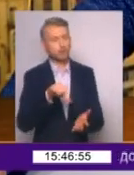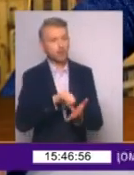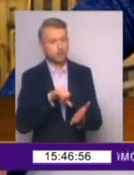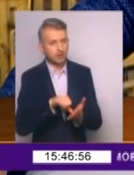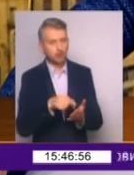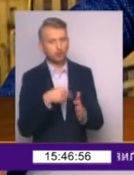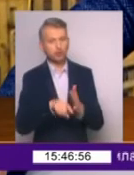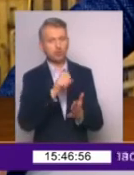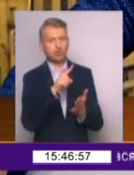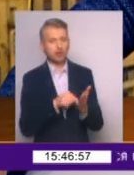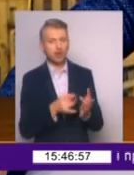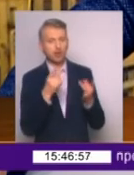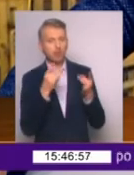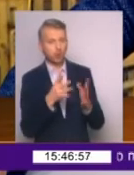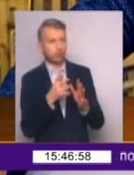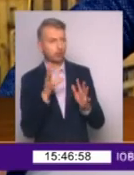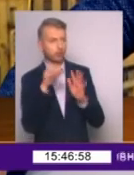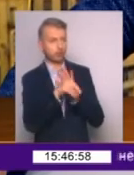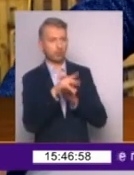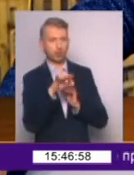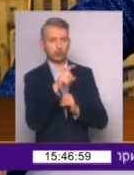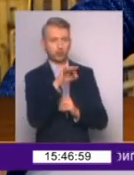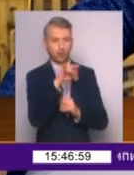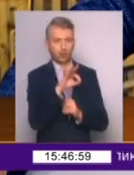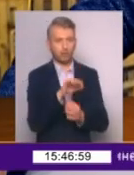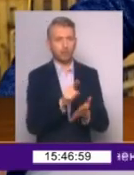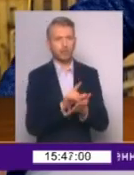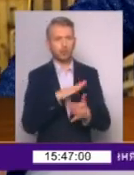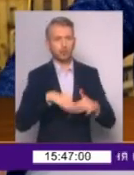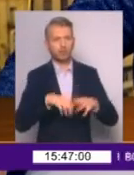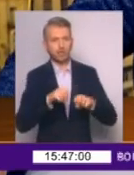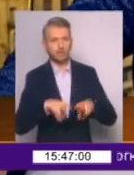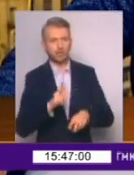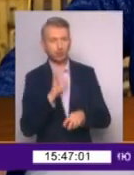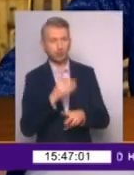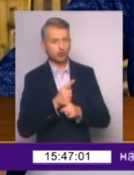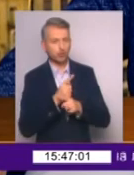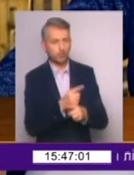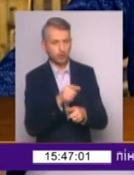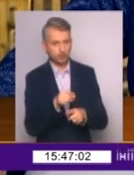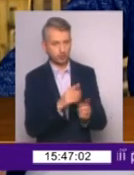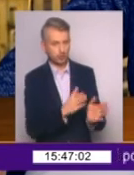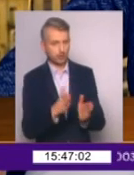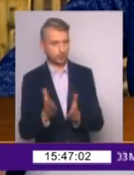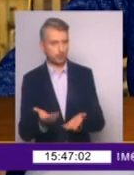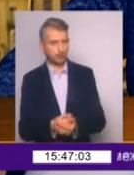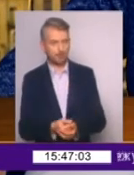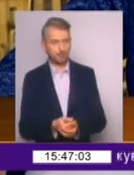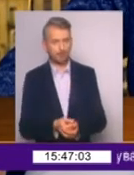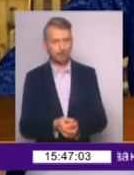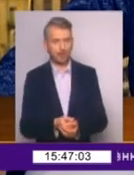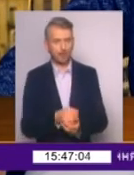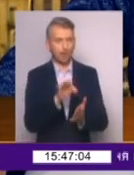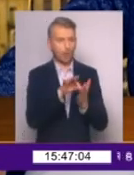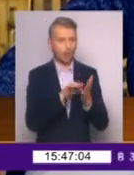ну, питання просто розмістити на Прозоро, все одно ж повинні бути фахівці, які будуть супроводжувати цю процедуру. Угу. Оцінки,